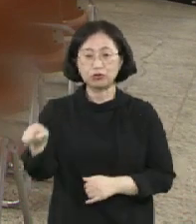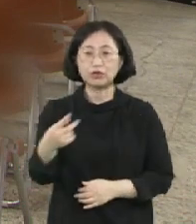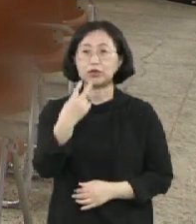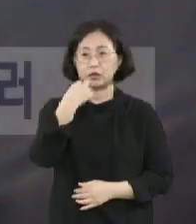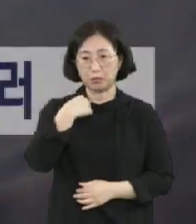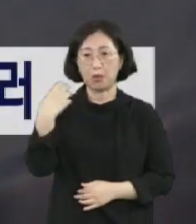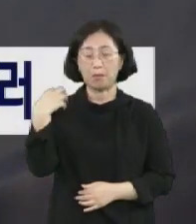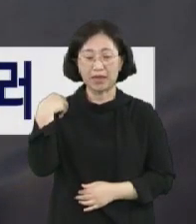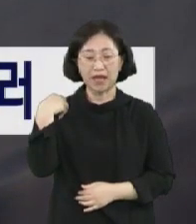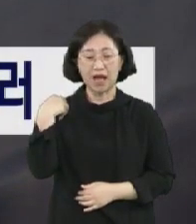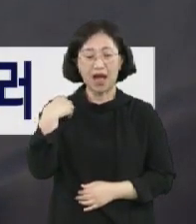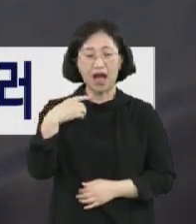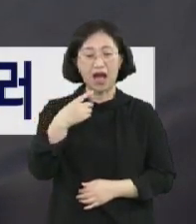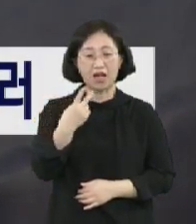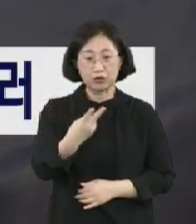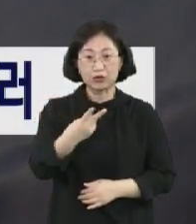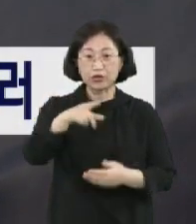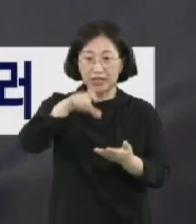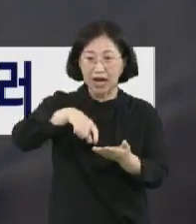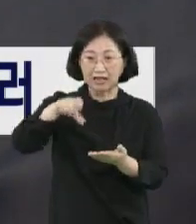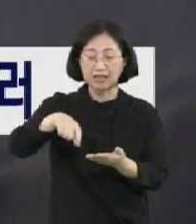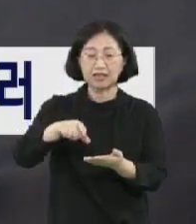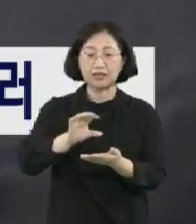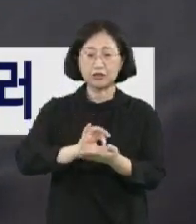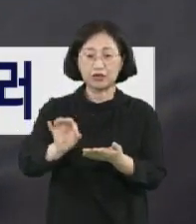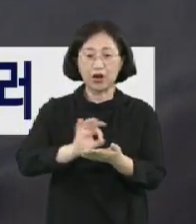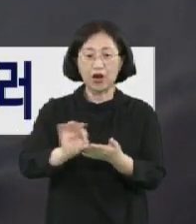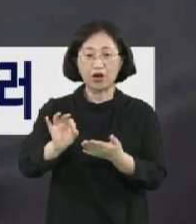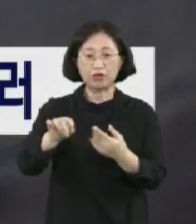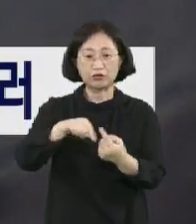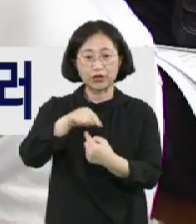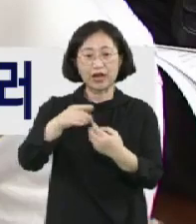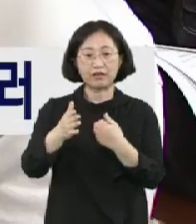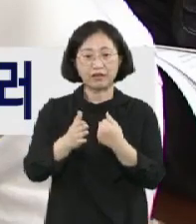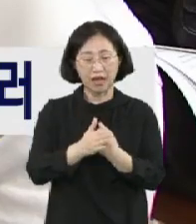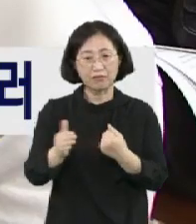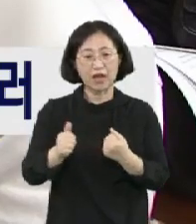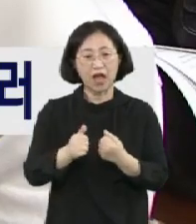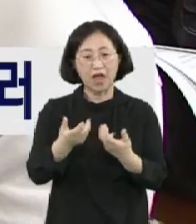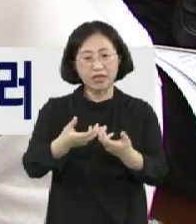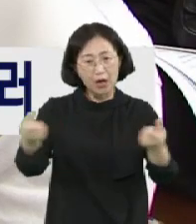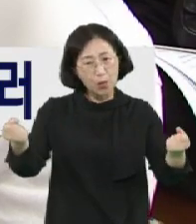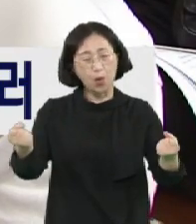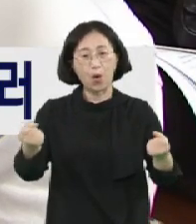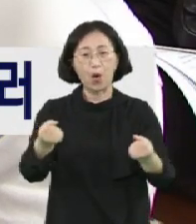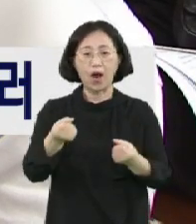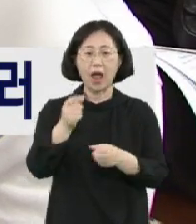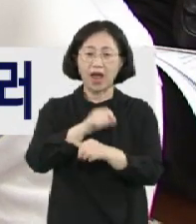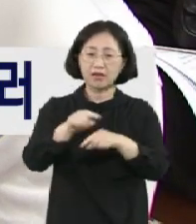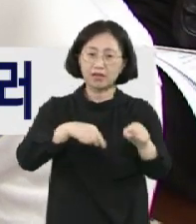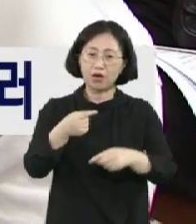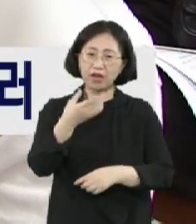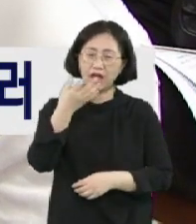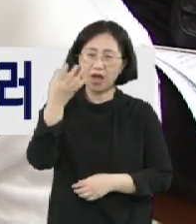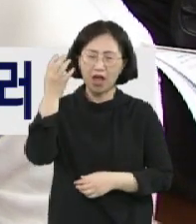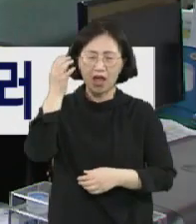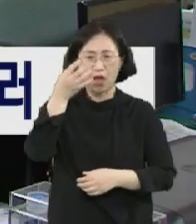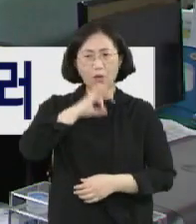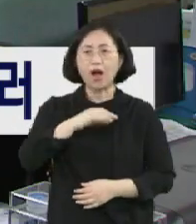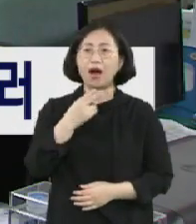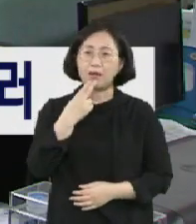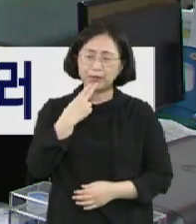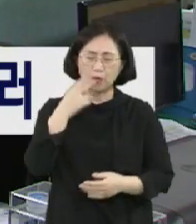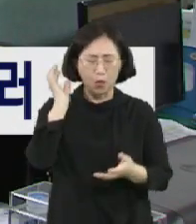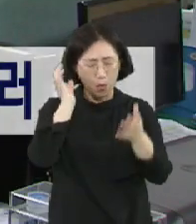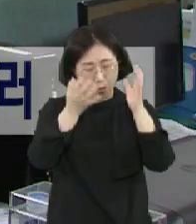상황인데 두 개의 지역화폐를 운용하다 보니 작은 정책이라도 이원화돼 행정의 효율성은 물론 혼선도 빚어지기